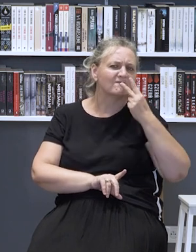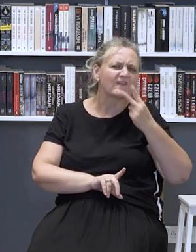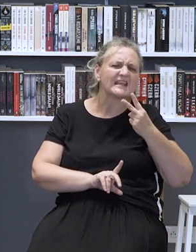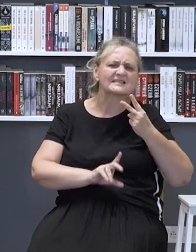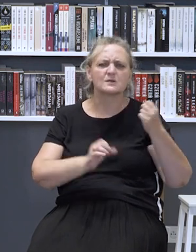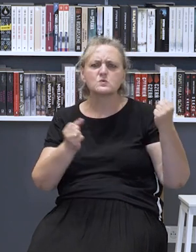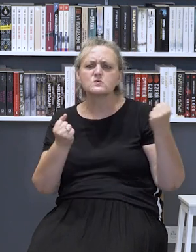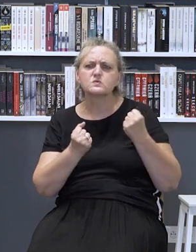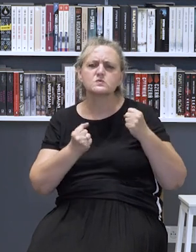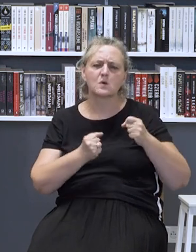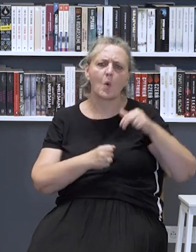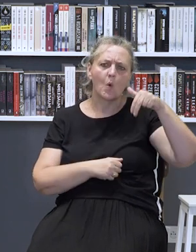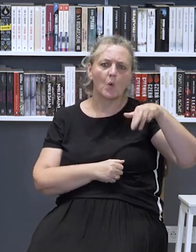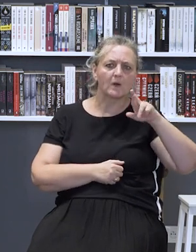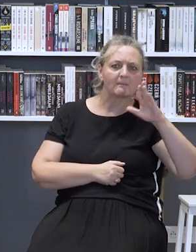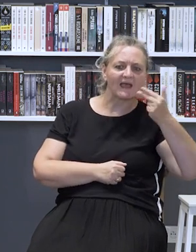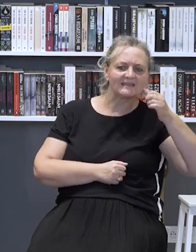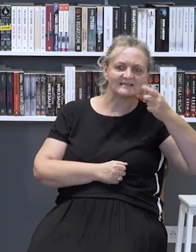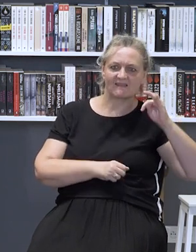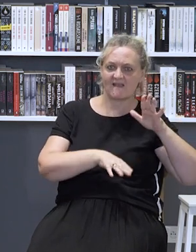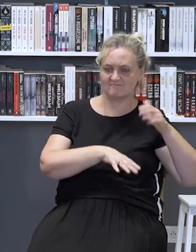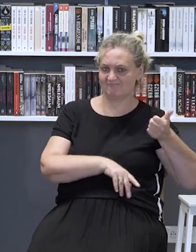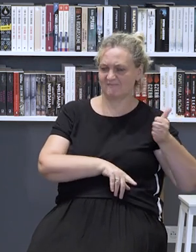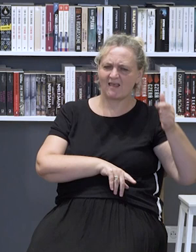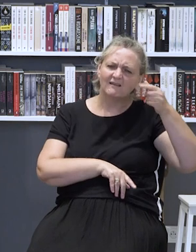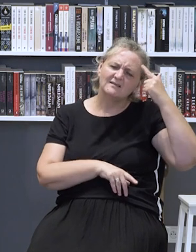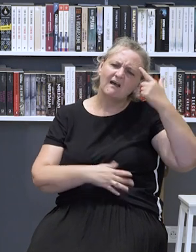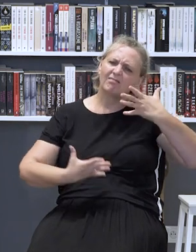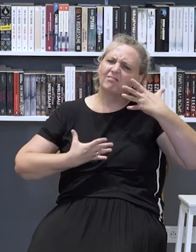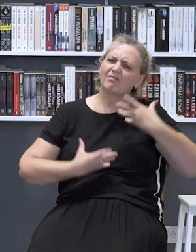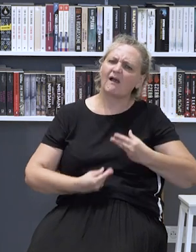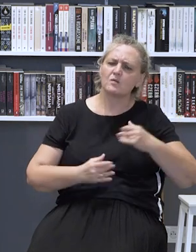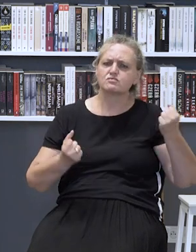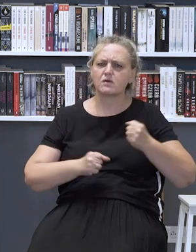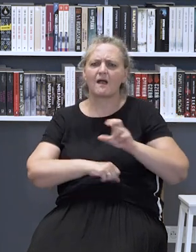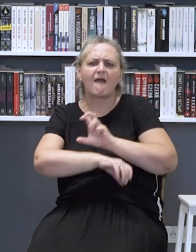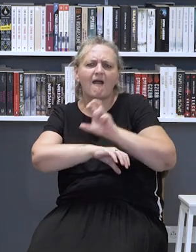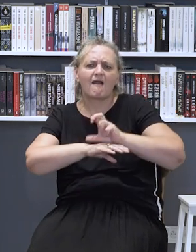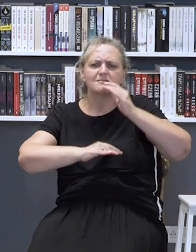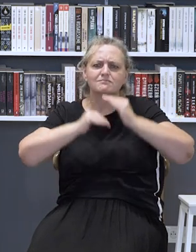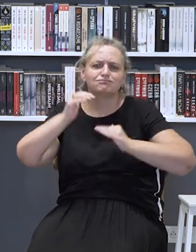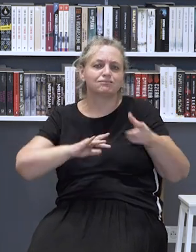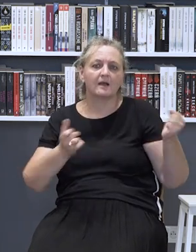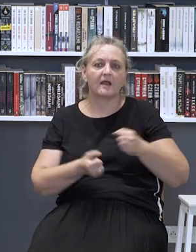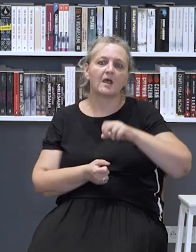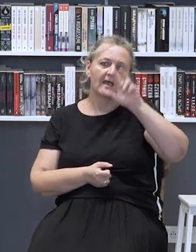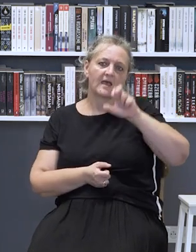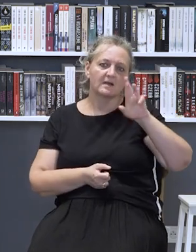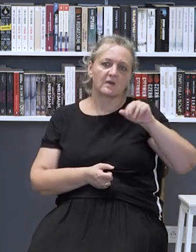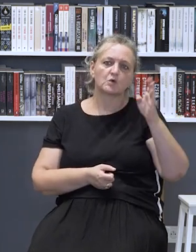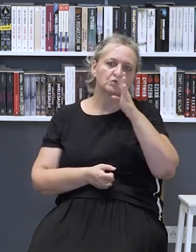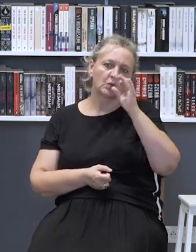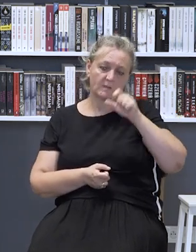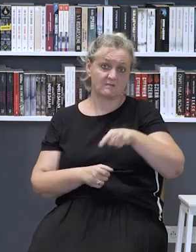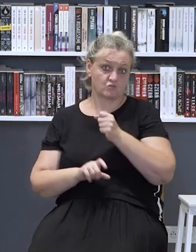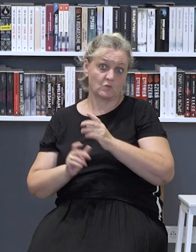Rzeczywiście człowieka, który miał wielki talent architektoniczny, Hermana Stübena, który tutaj się